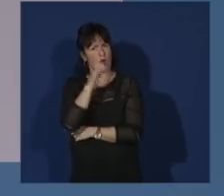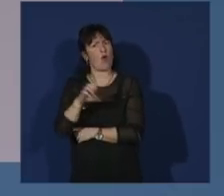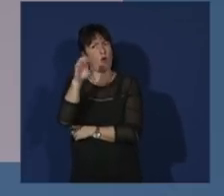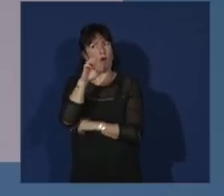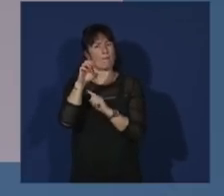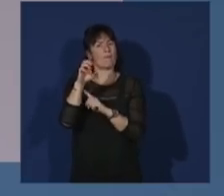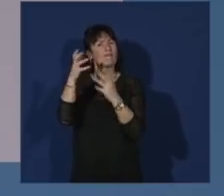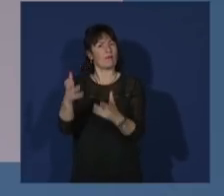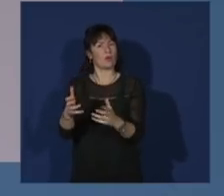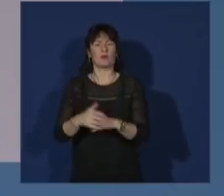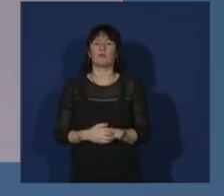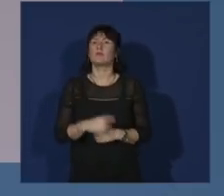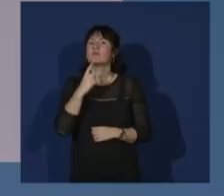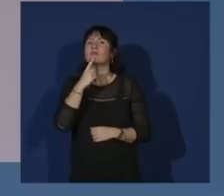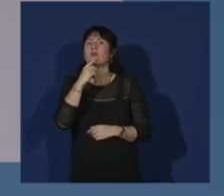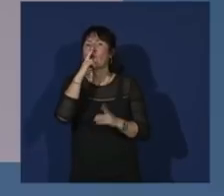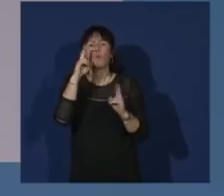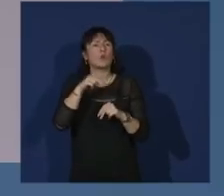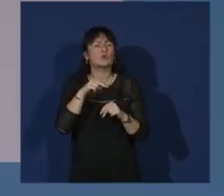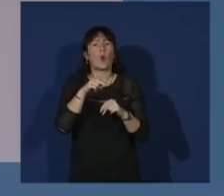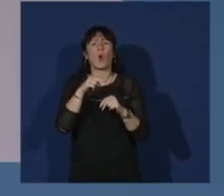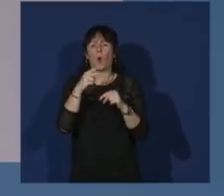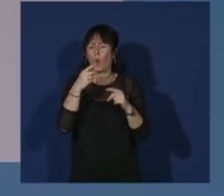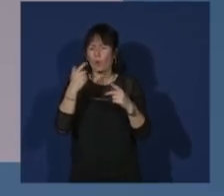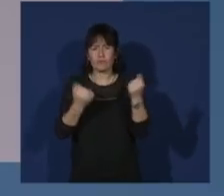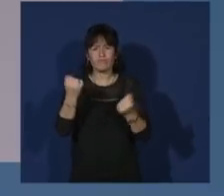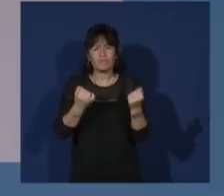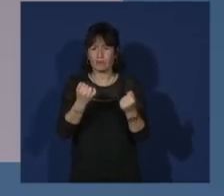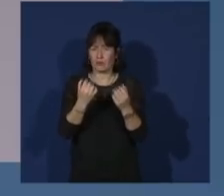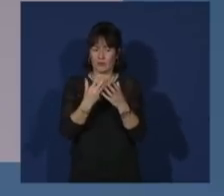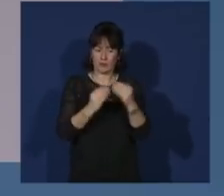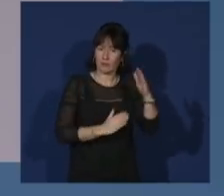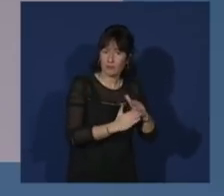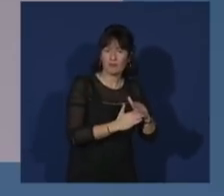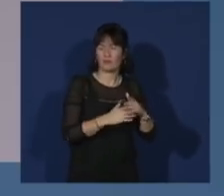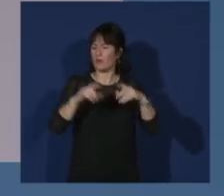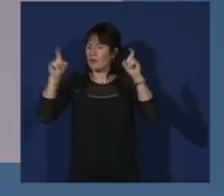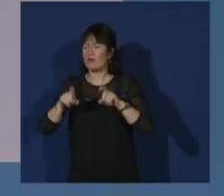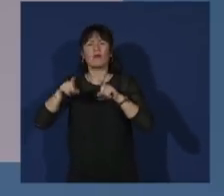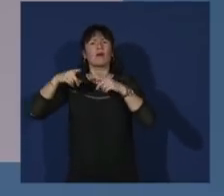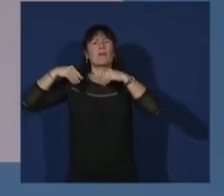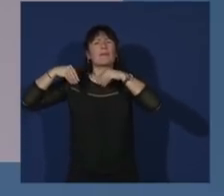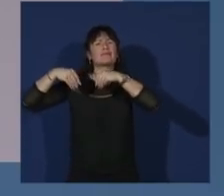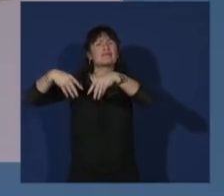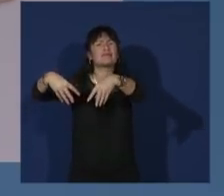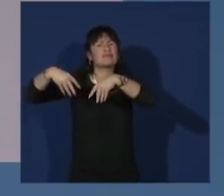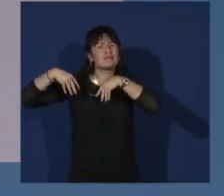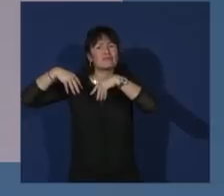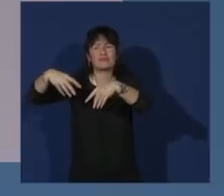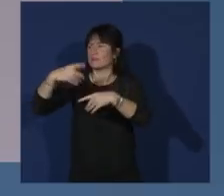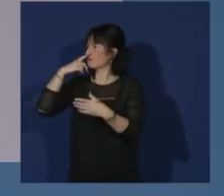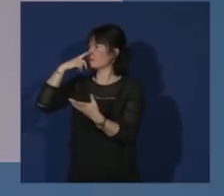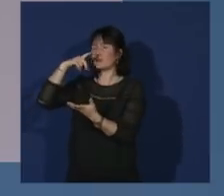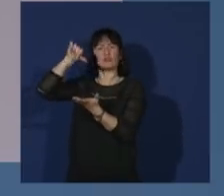sera stopper la pollution aux particules fines, dépolluer nos sols, réduire les pesticides, arrêter les centrales à charbon, changer les